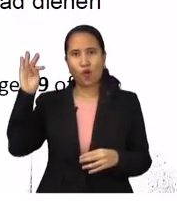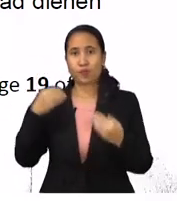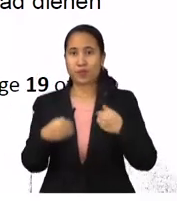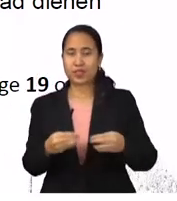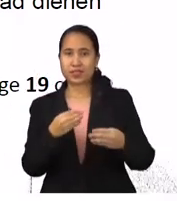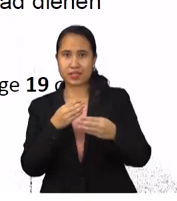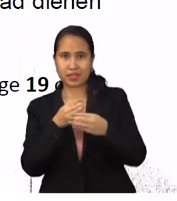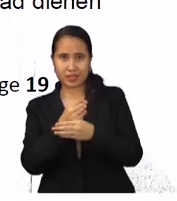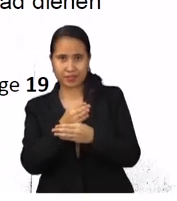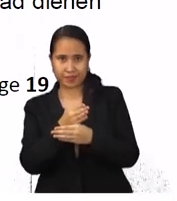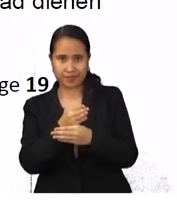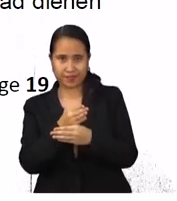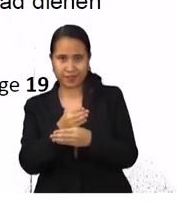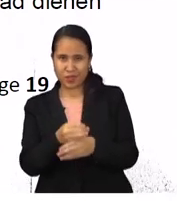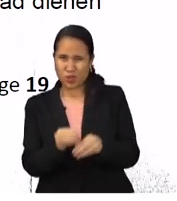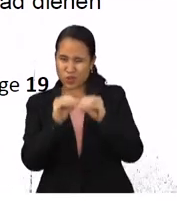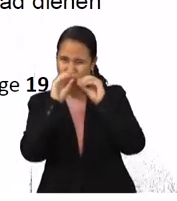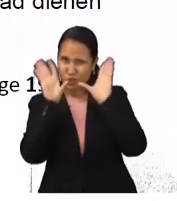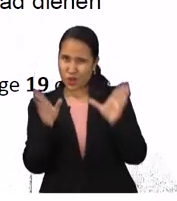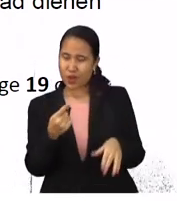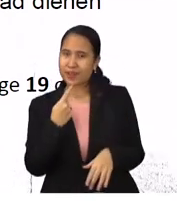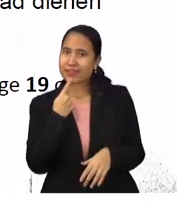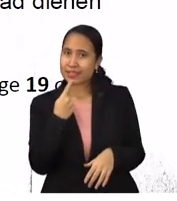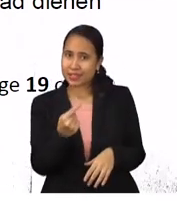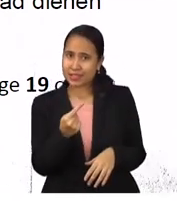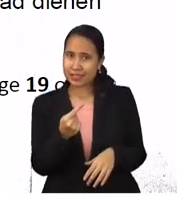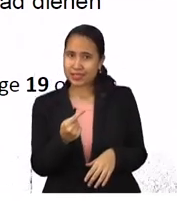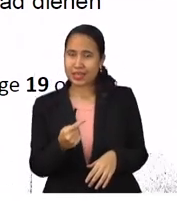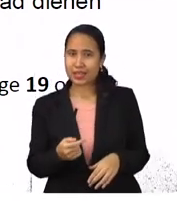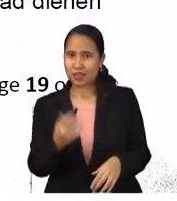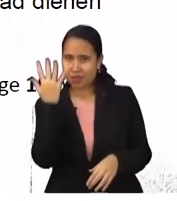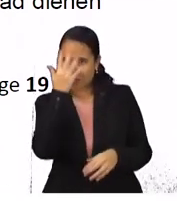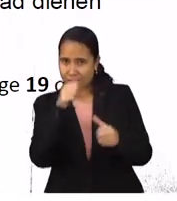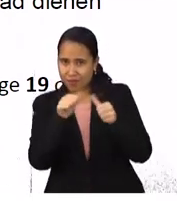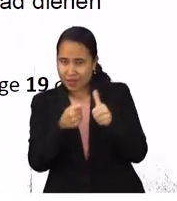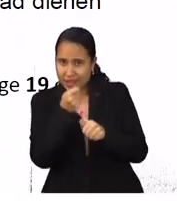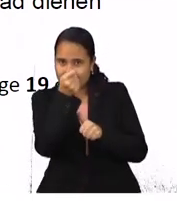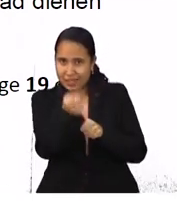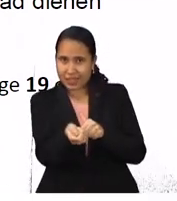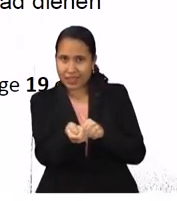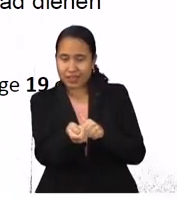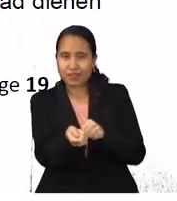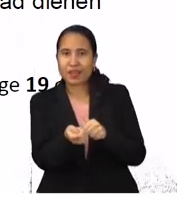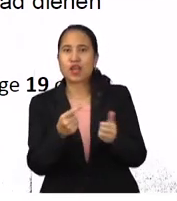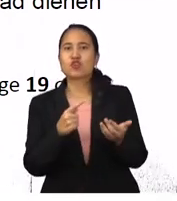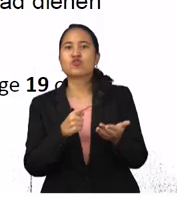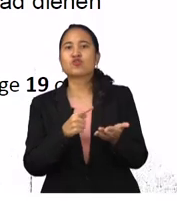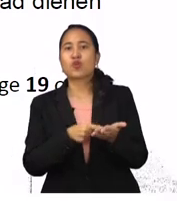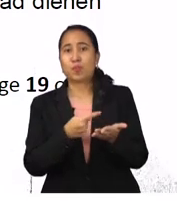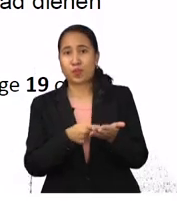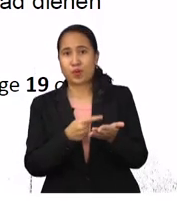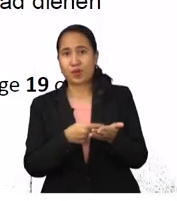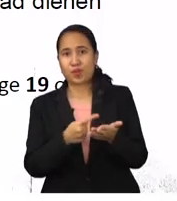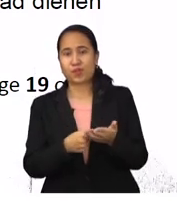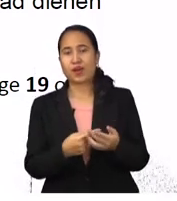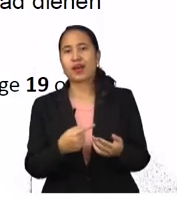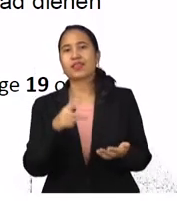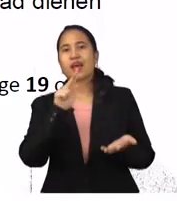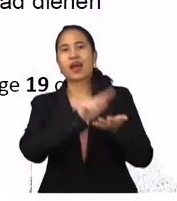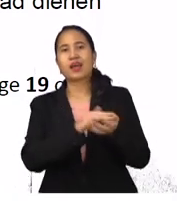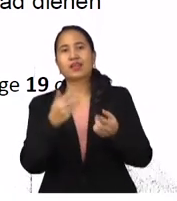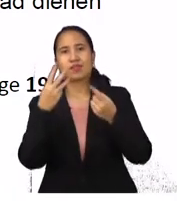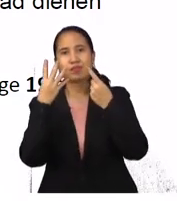Mens hebben zich in duidelijke bewoordingen over amnestieverlening en in dat kader de toepassing van de artikelen 14 van